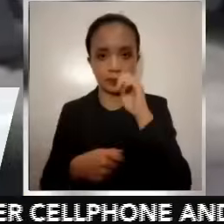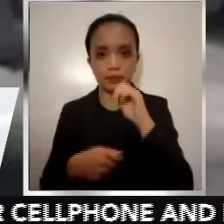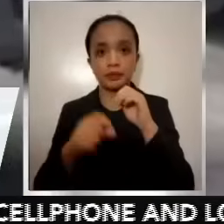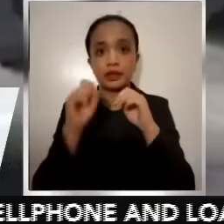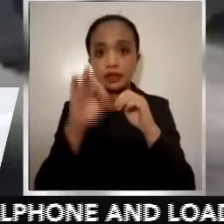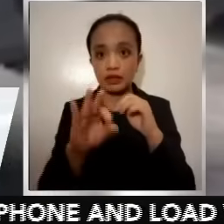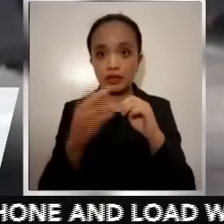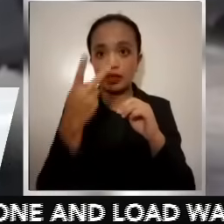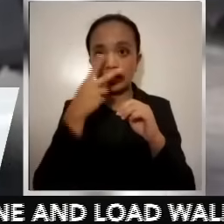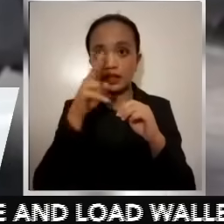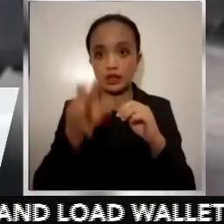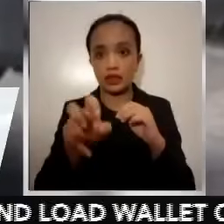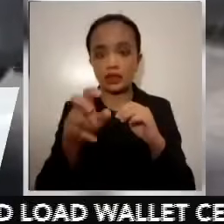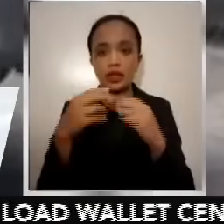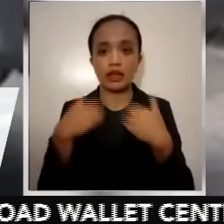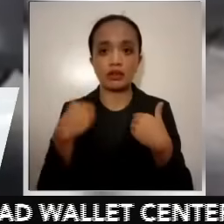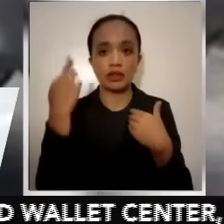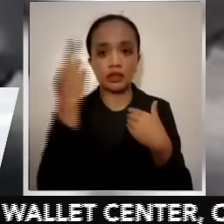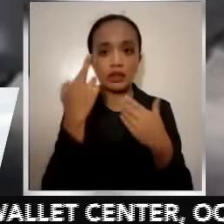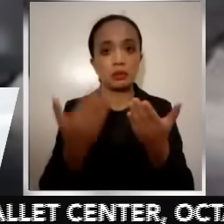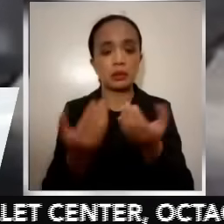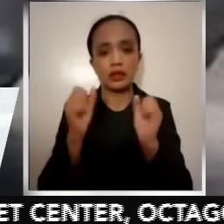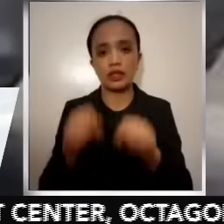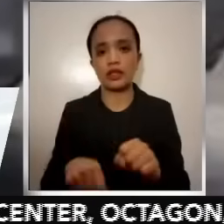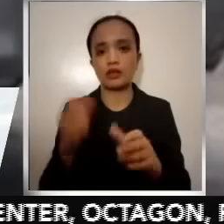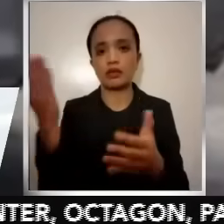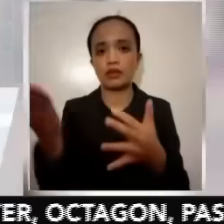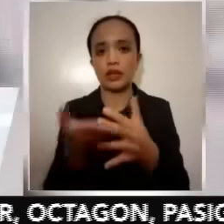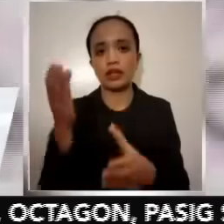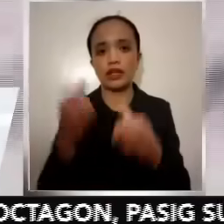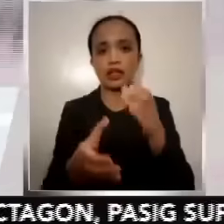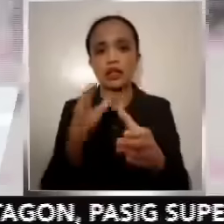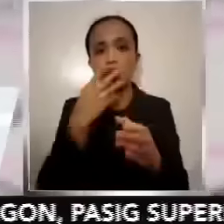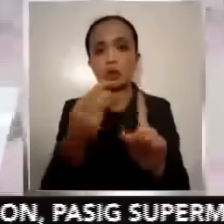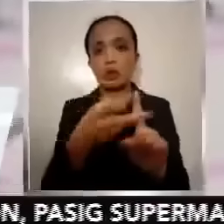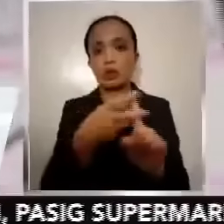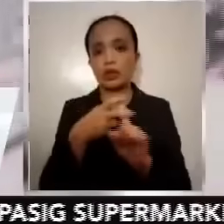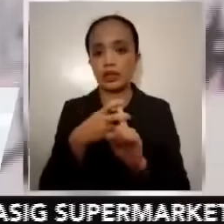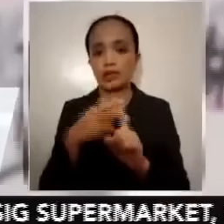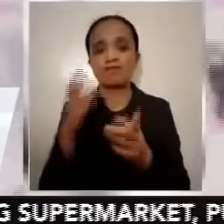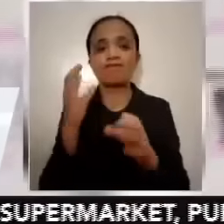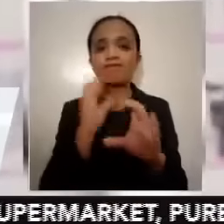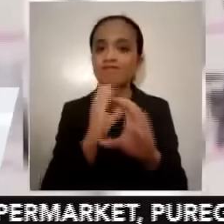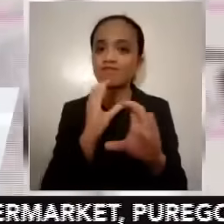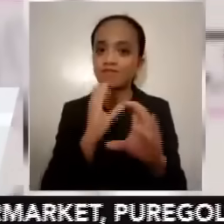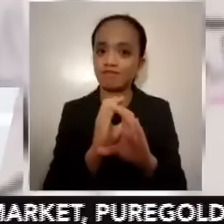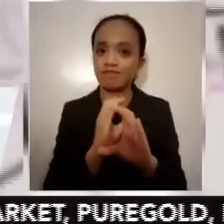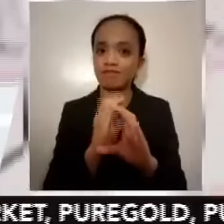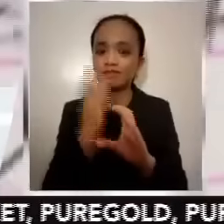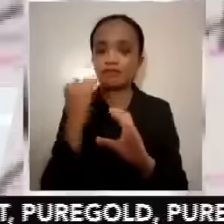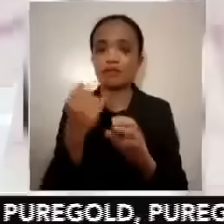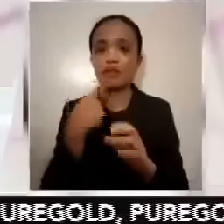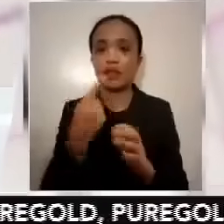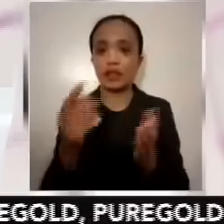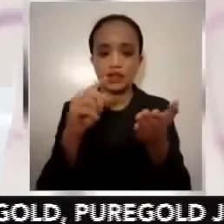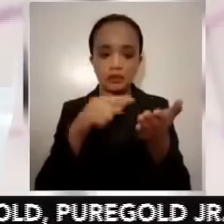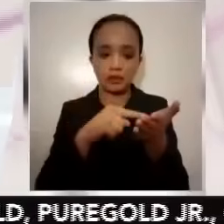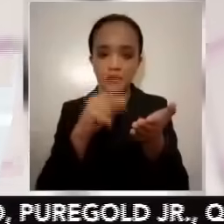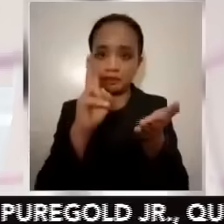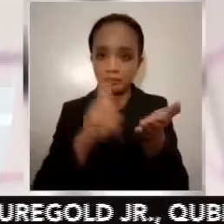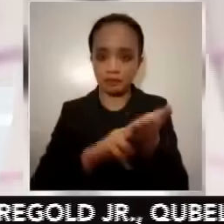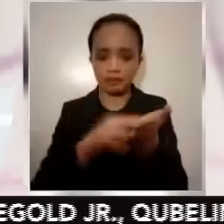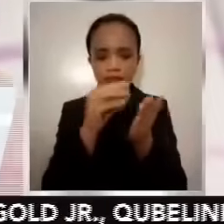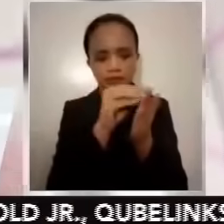cause, posibleng masampahan ng kasong carnapping ang mga sangkot sa pagkawalan ng sasakyan. Base sa logbook, inilabas ng isang HPG patrolman